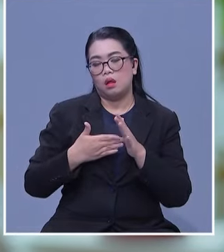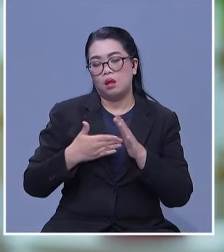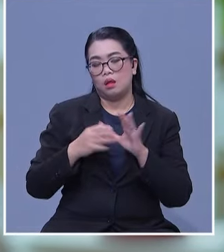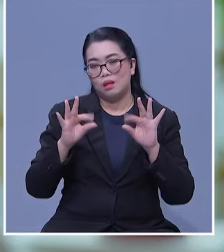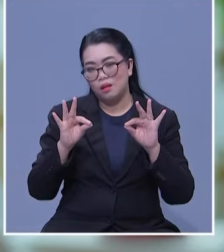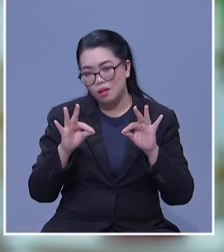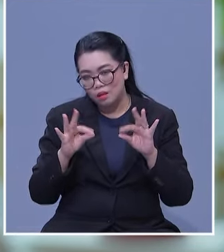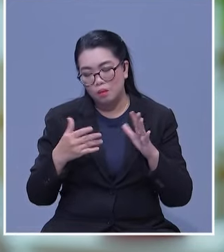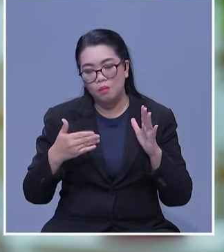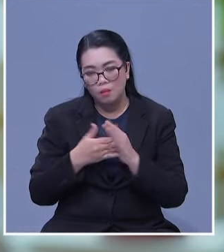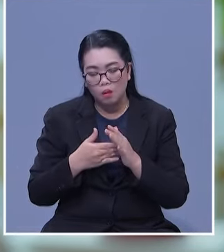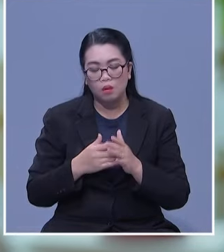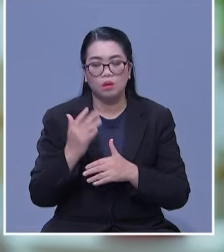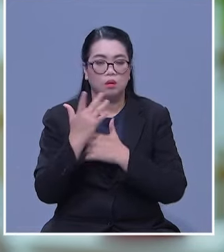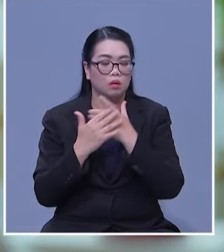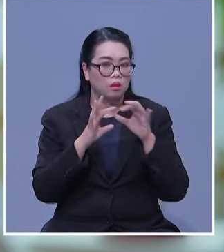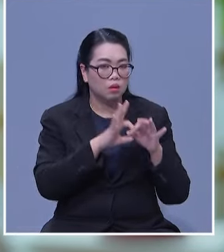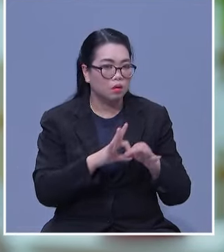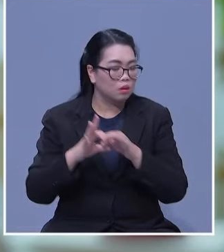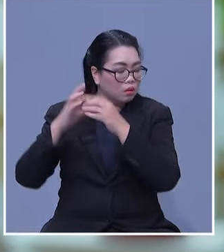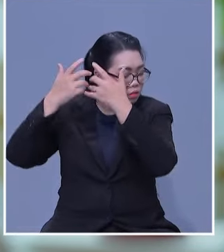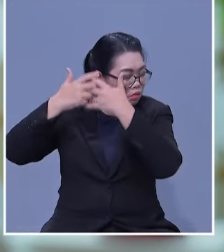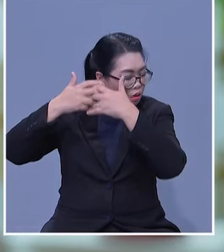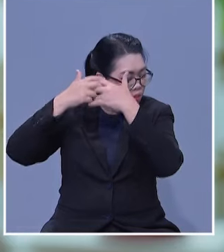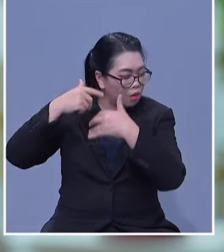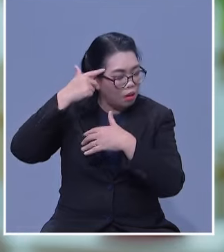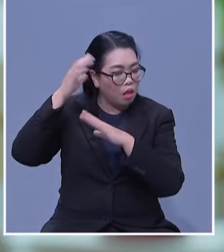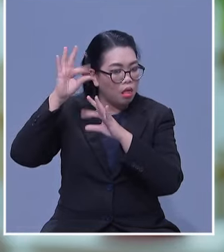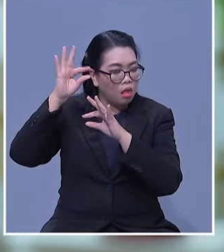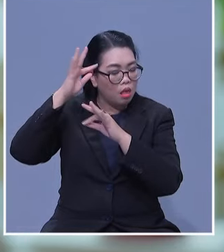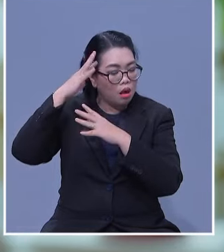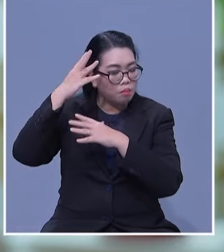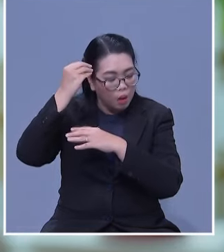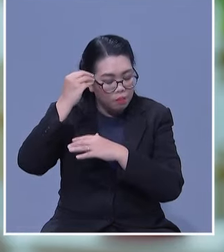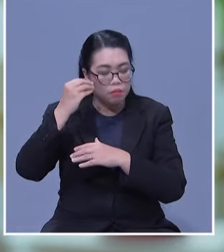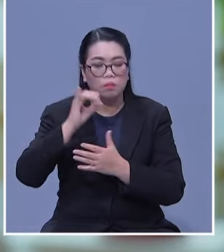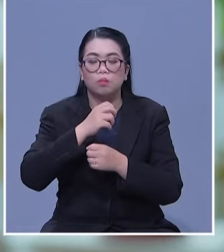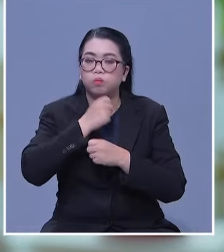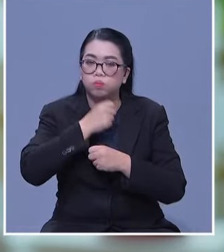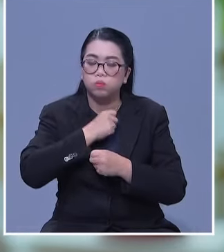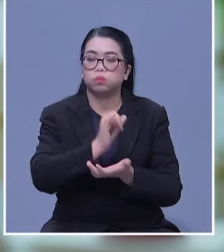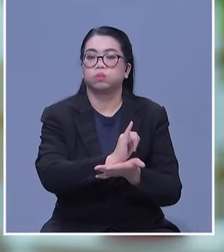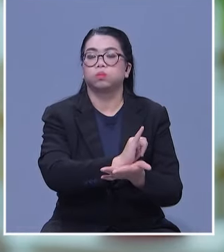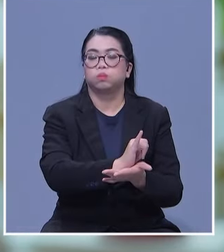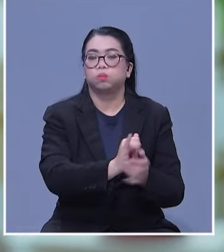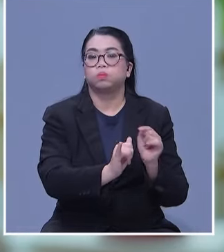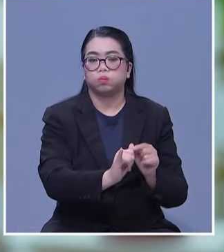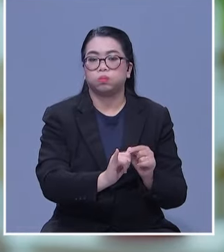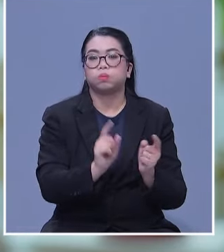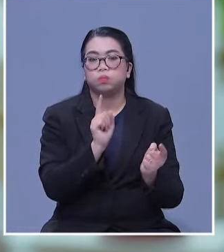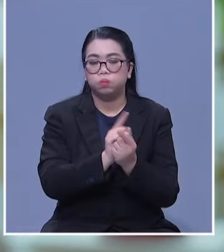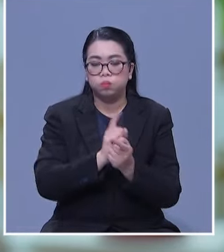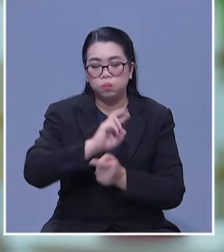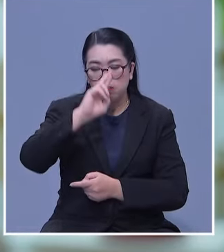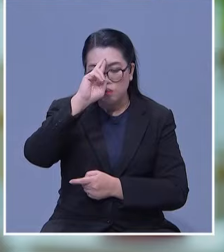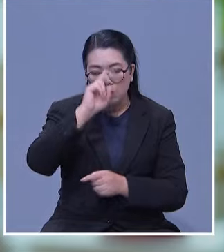หรือแม้แต่โรคเส้นเลือดสมองอุดตันก็ได้ด้วยเราพบว่าผู้สูงอายุที่แอดมิดด้วยโรคไข้หวัดใหญ่เนี่ยมักจะพบโร